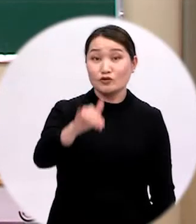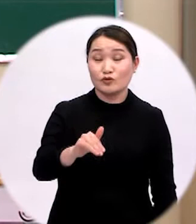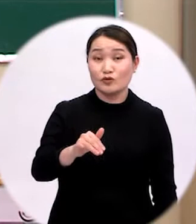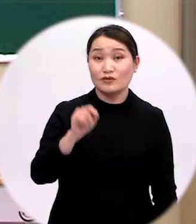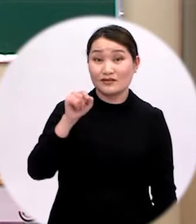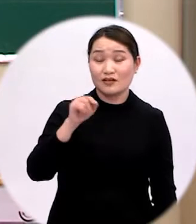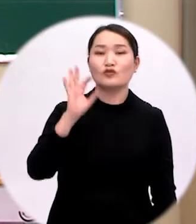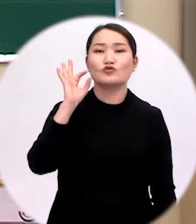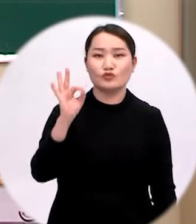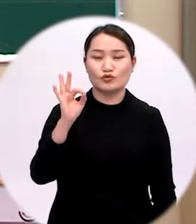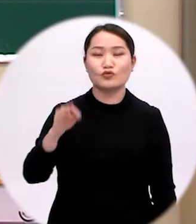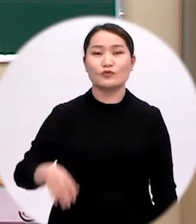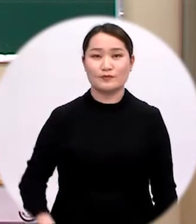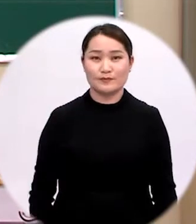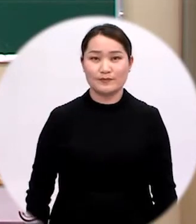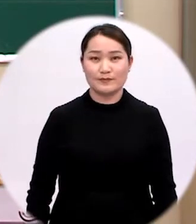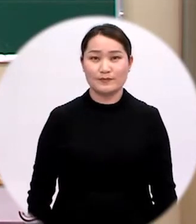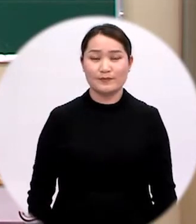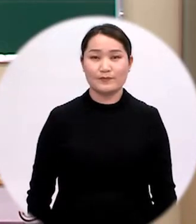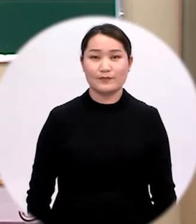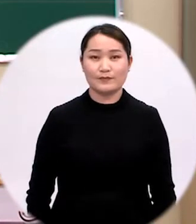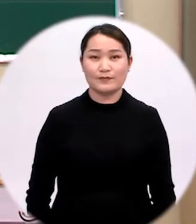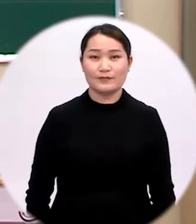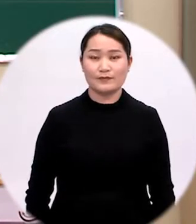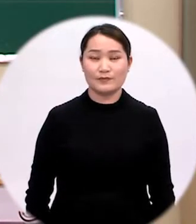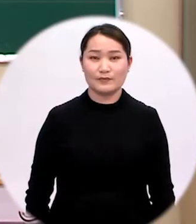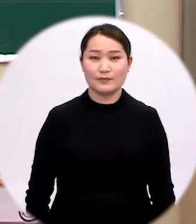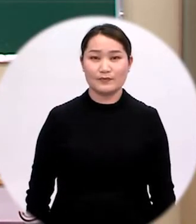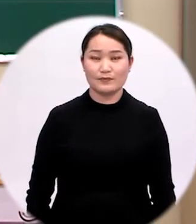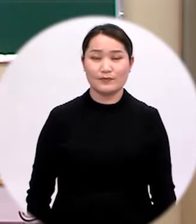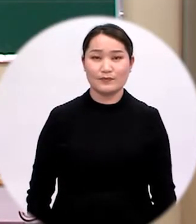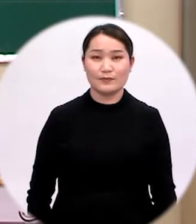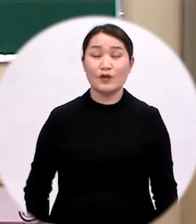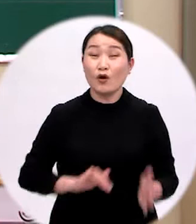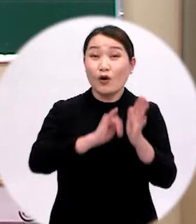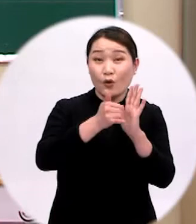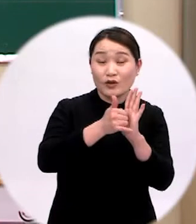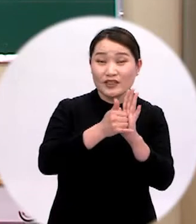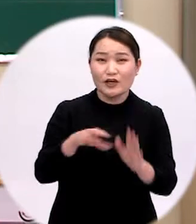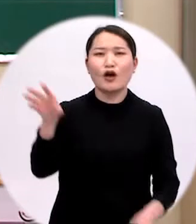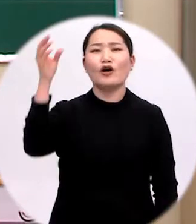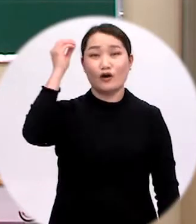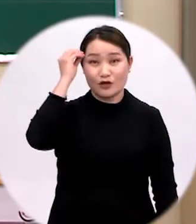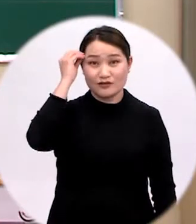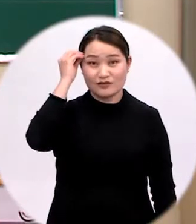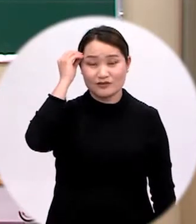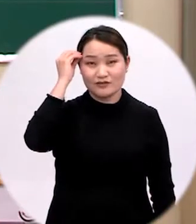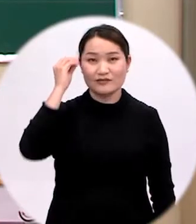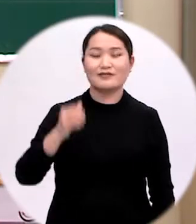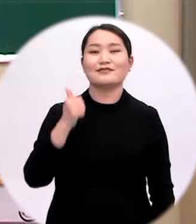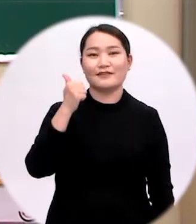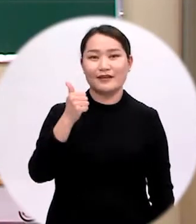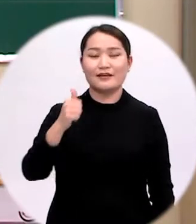зөв. Маш сайн. Ингэж ээж ааваасаа байн асууж юм бүхний учрыг олж ойлгож мэдж